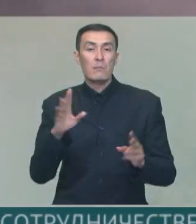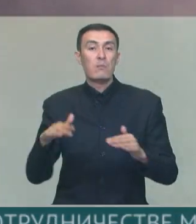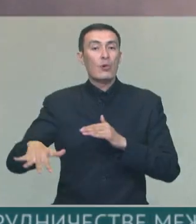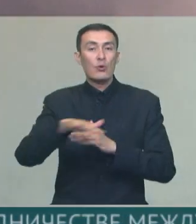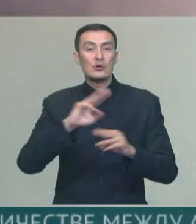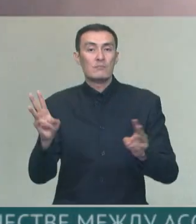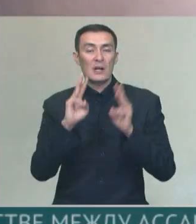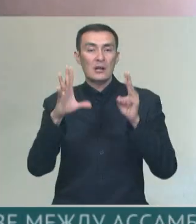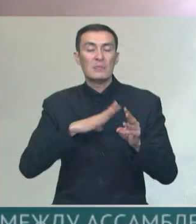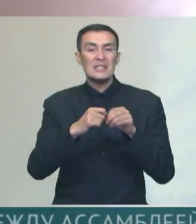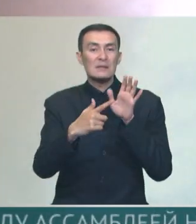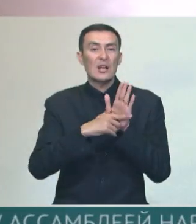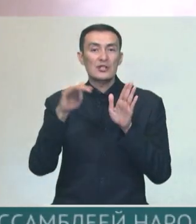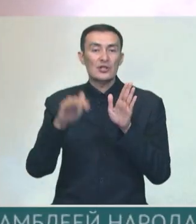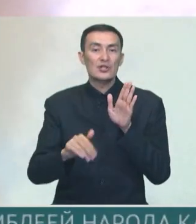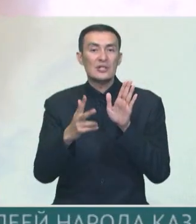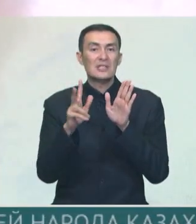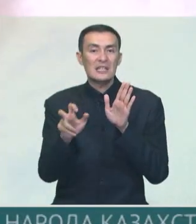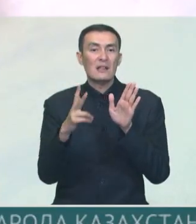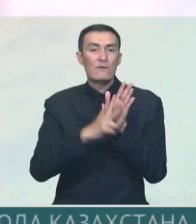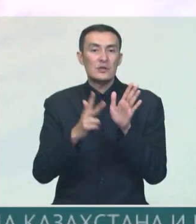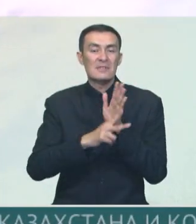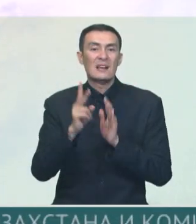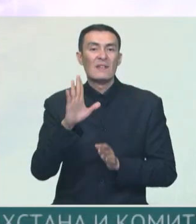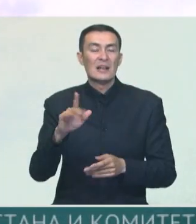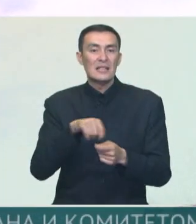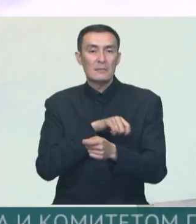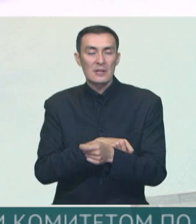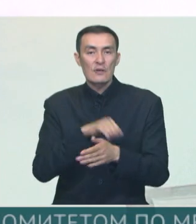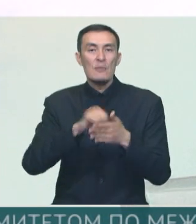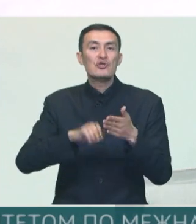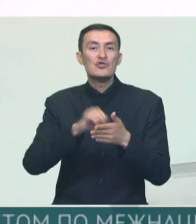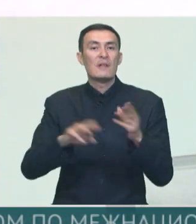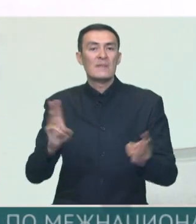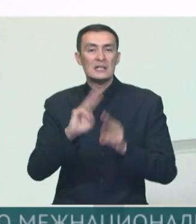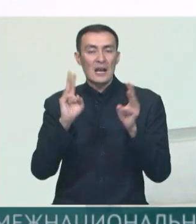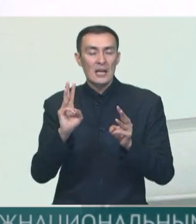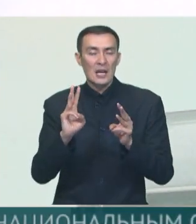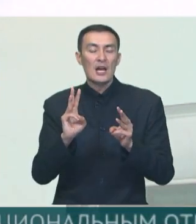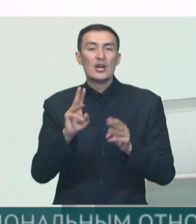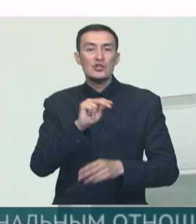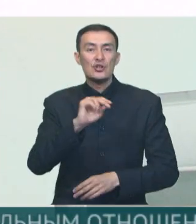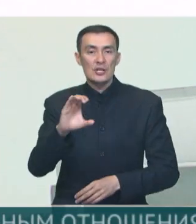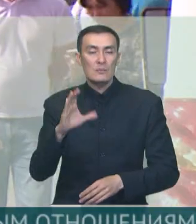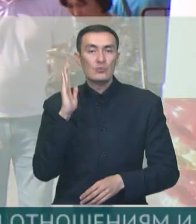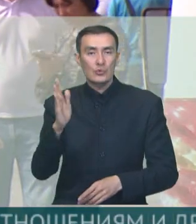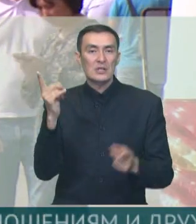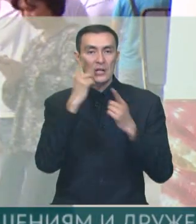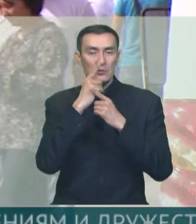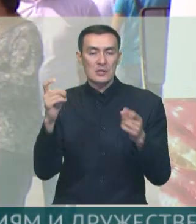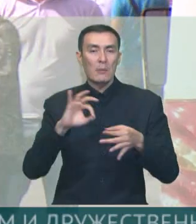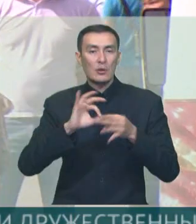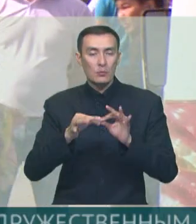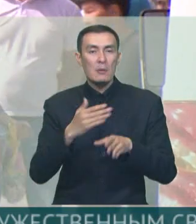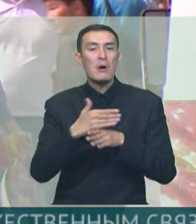составила 17 380 квадратных метров. О причинах возгорания сотрудники ДЧС сообщат